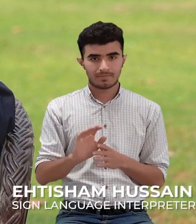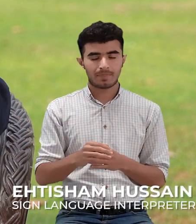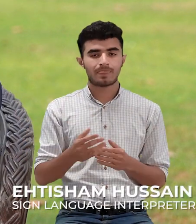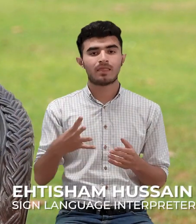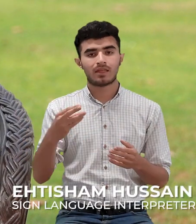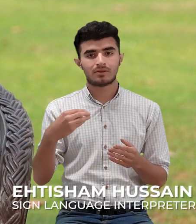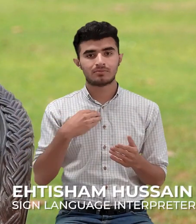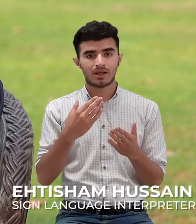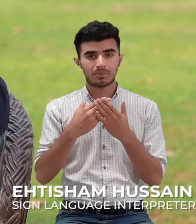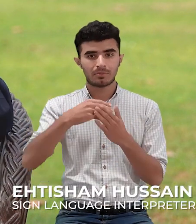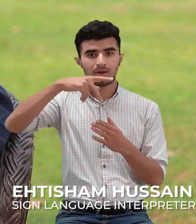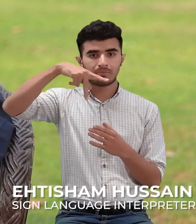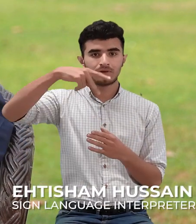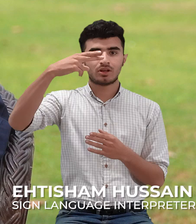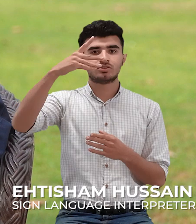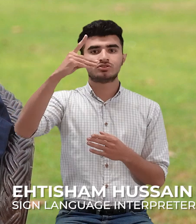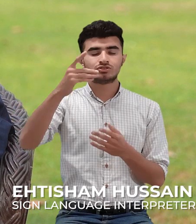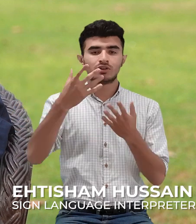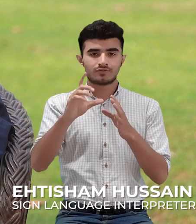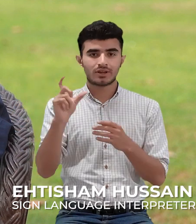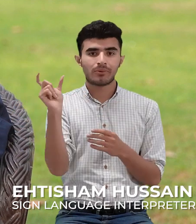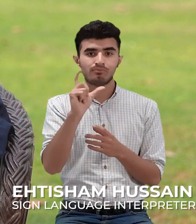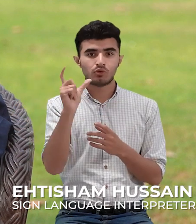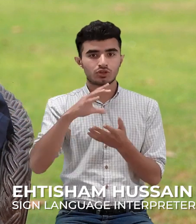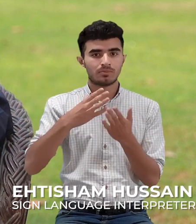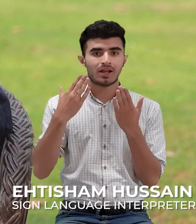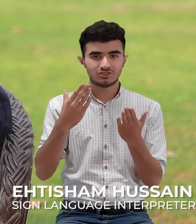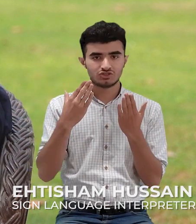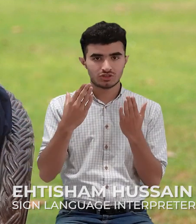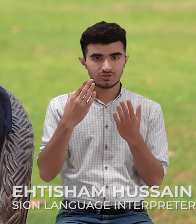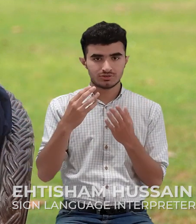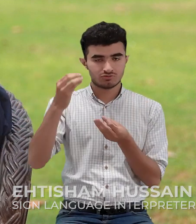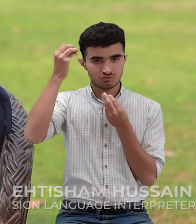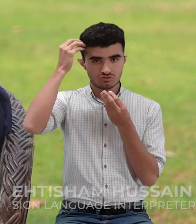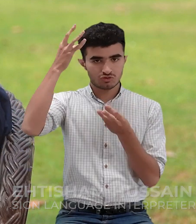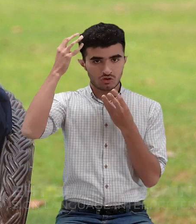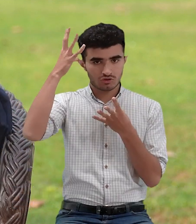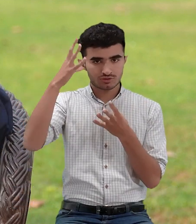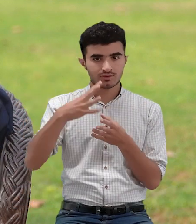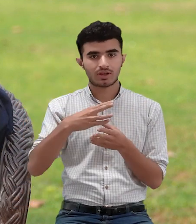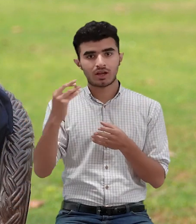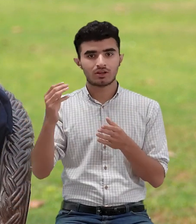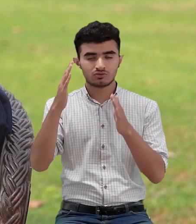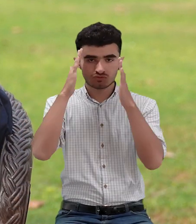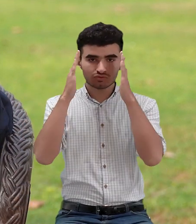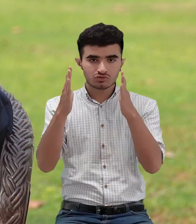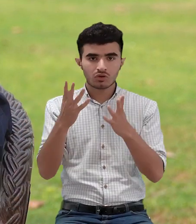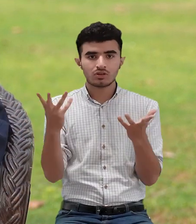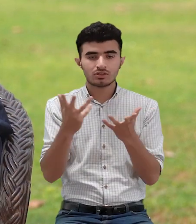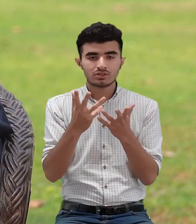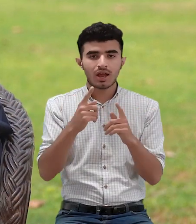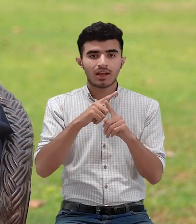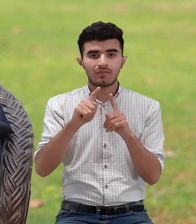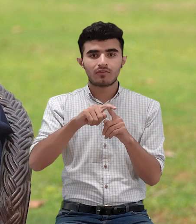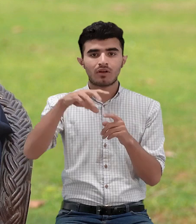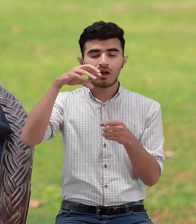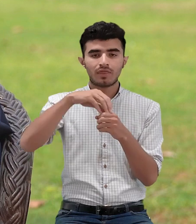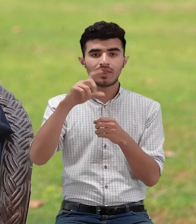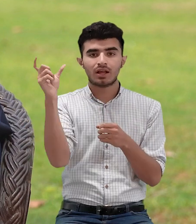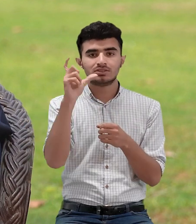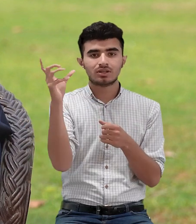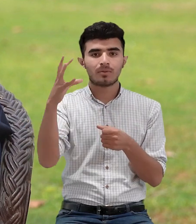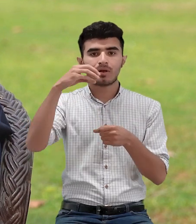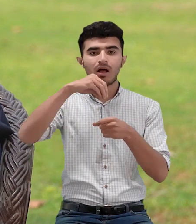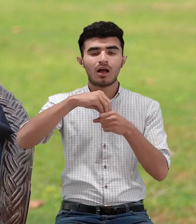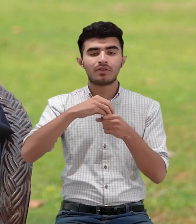मैंने की है मुस्लिम एपिस्टेमोलॉजी के टॉपिक पे, यानी नज़रिया इल्म क्या है, थ्योरी ऑफ नॉलेज क्या है इस्लाम के